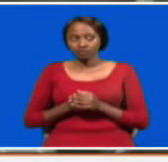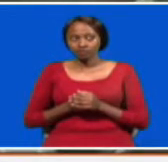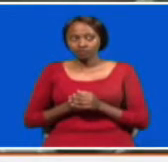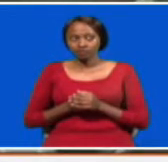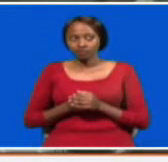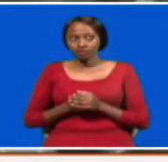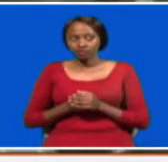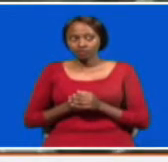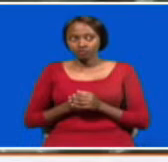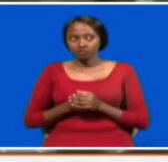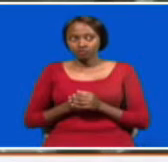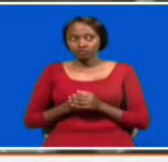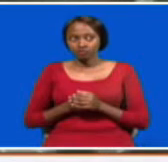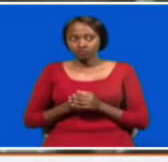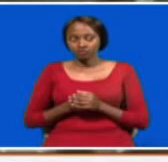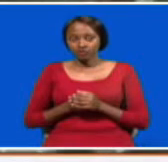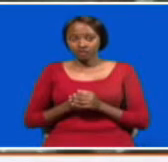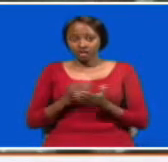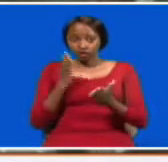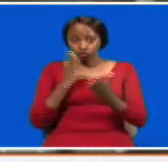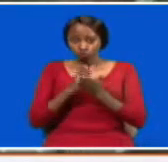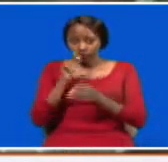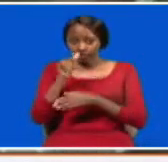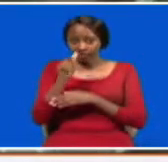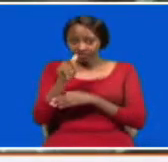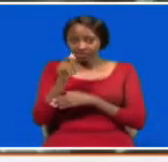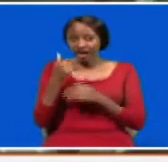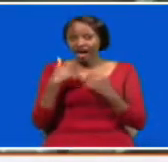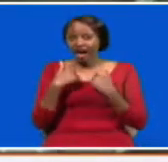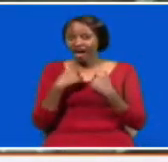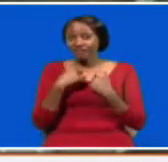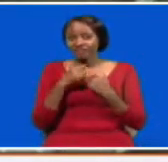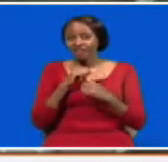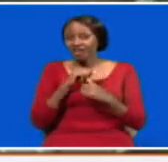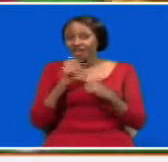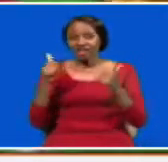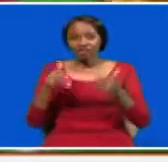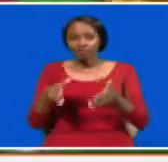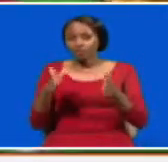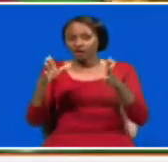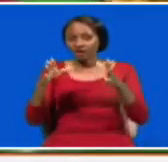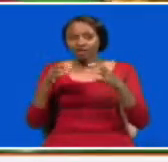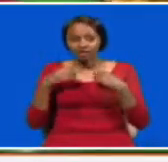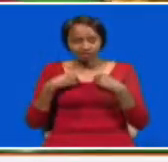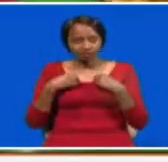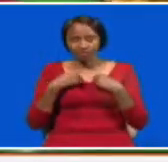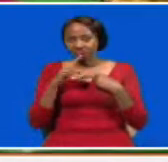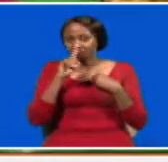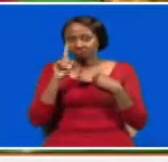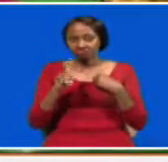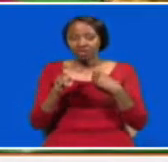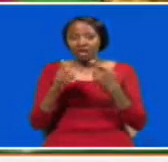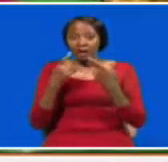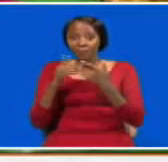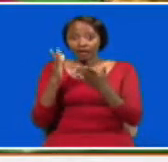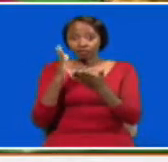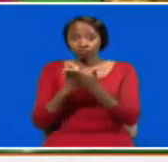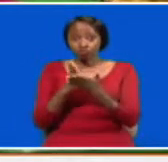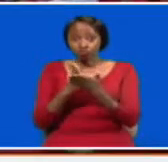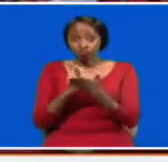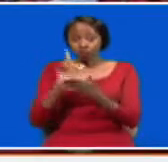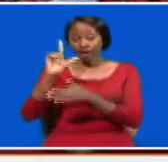passed. This is the word to His Excellency the President. There is no way he can intervene. Nchini Kenya, mswada huo dhidi